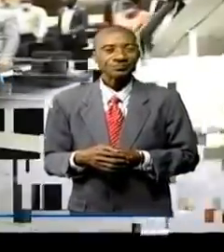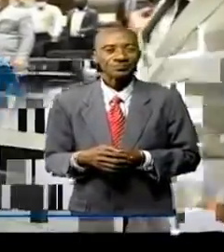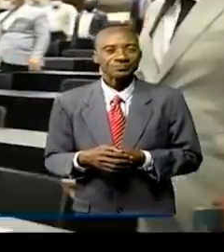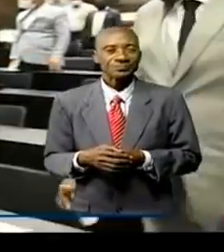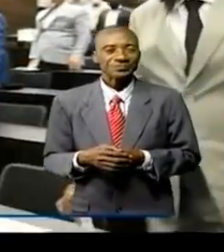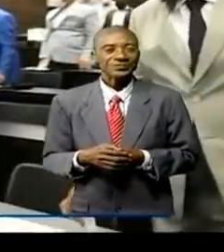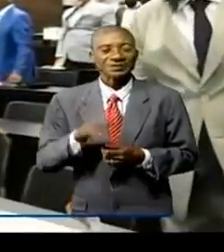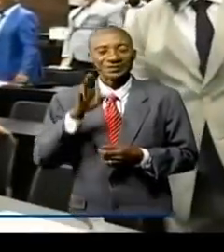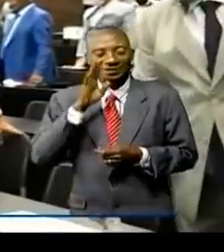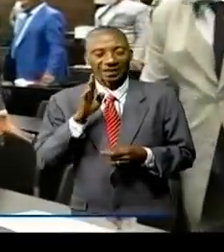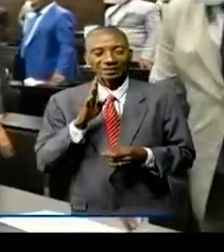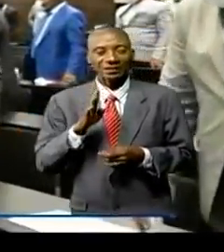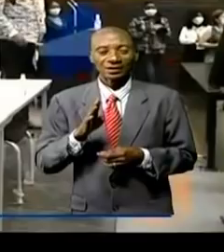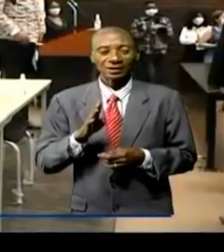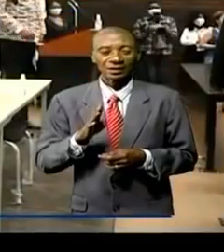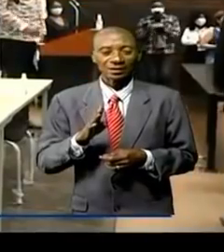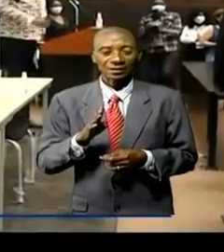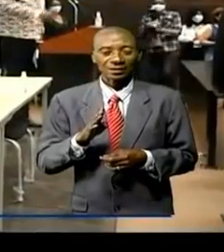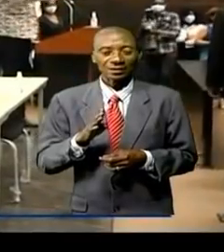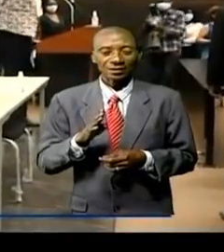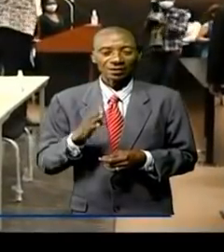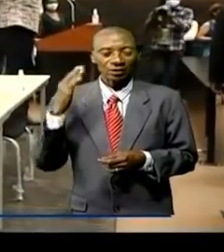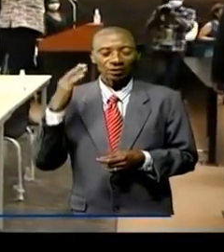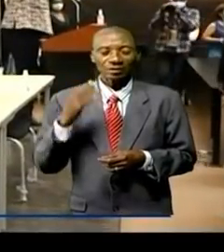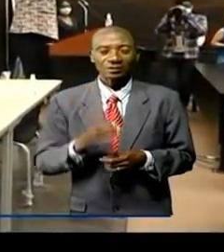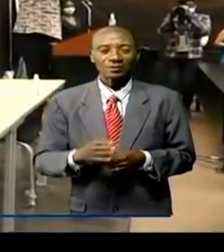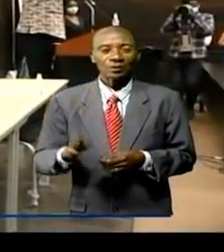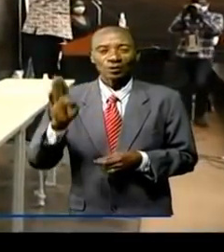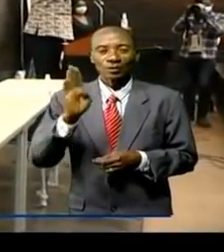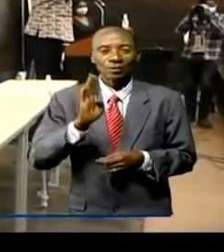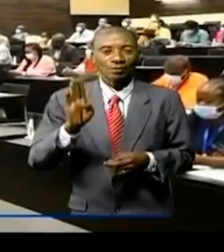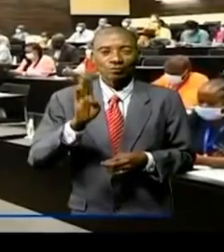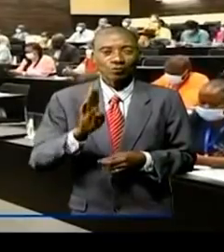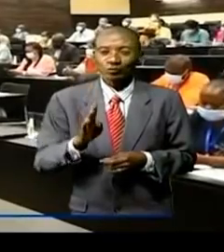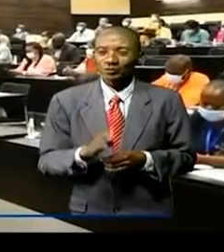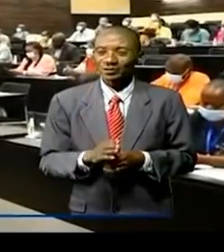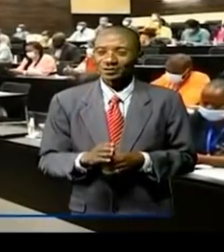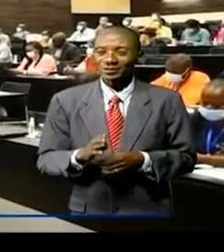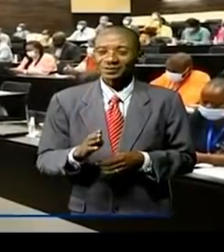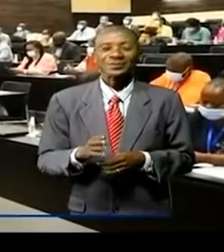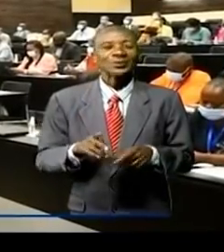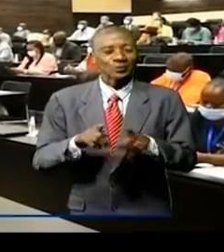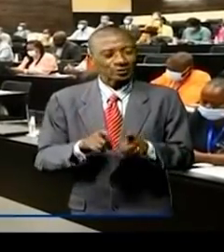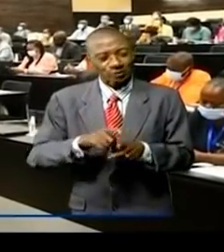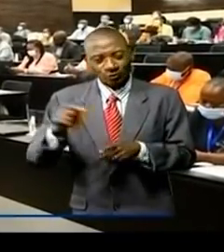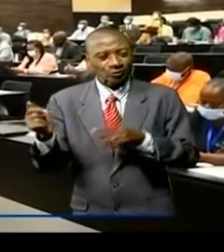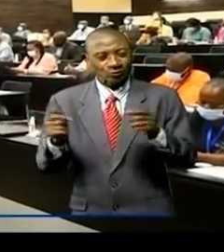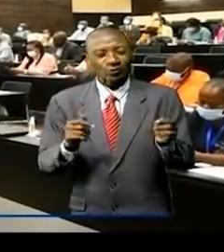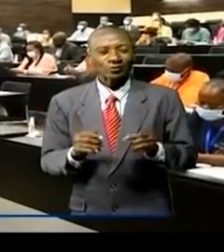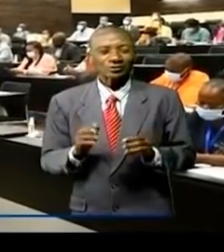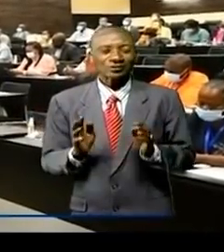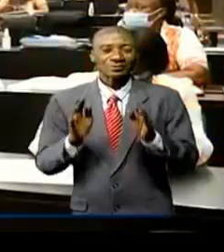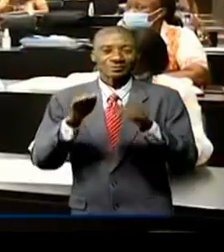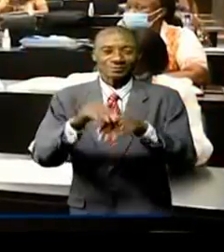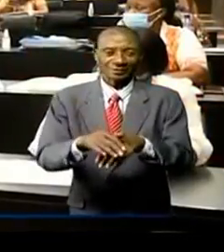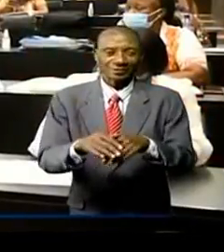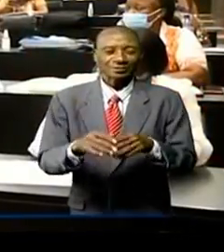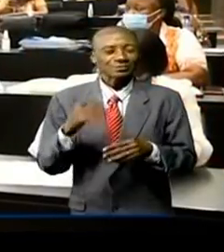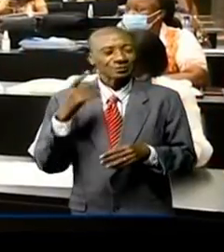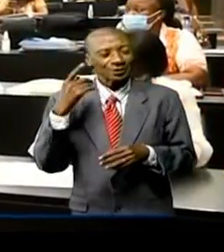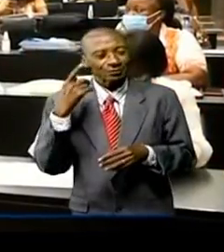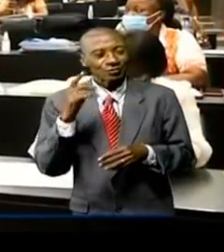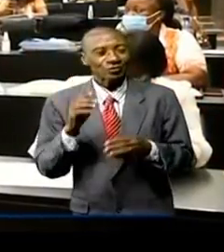la République démocratique du Congo, ces spécialistes vont participer à la formation régionale sur les renforcements des diagnostics des